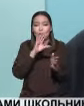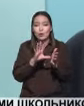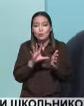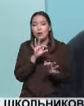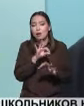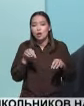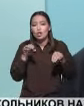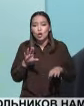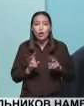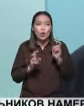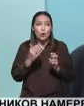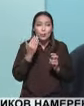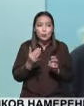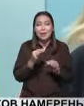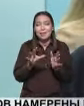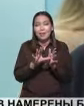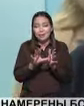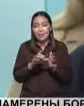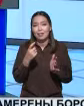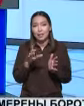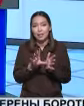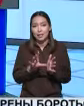бы комбинация ВЕЭ и ядерной энергетики.